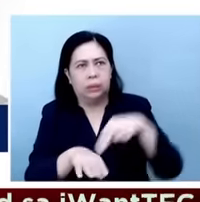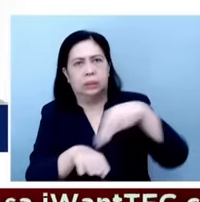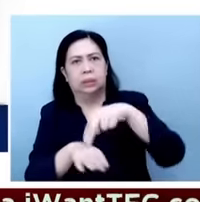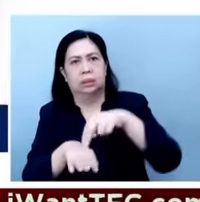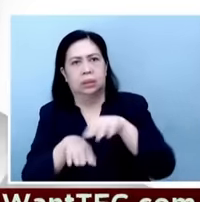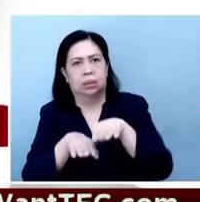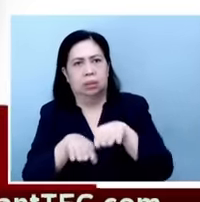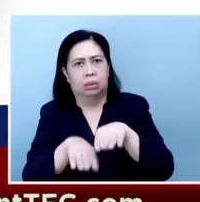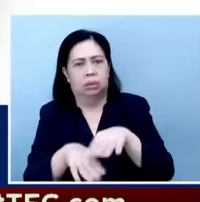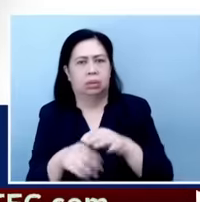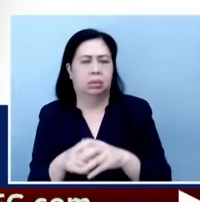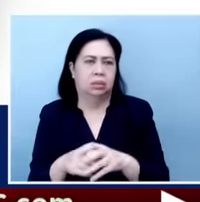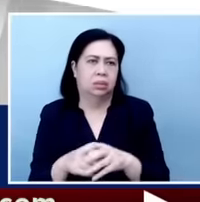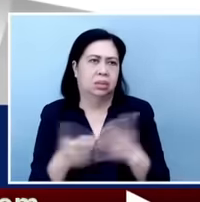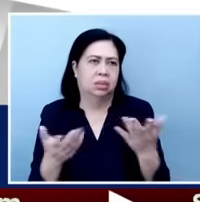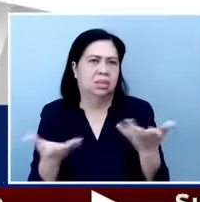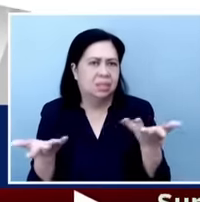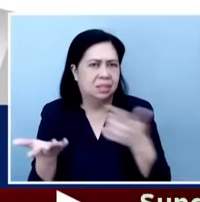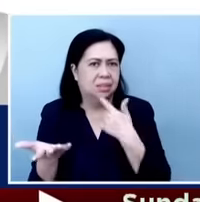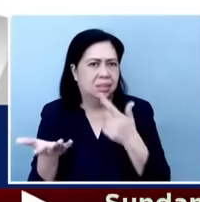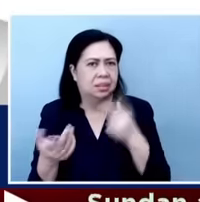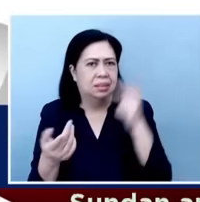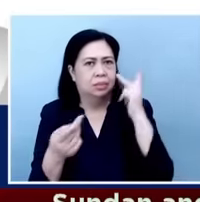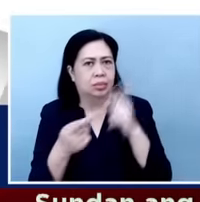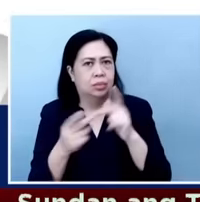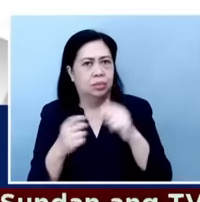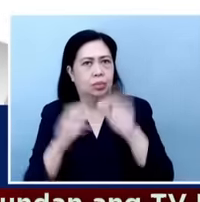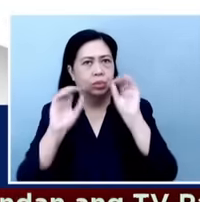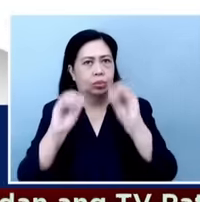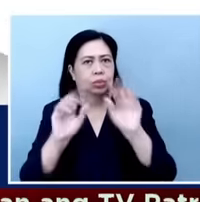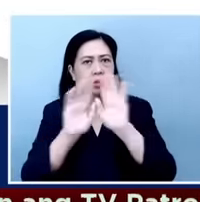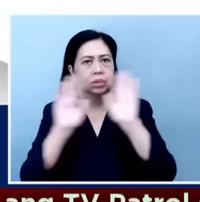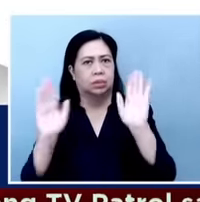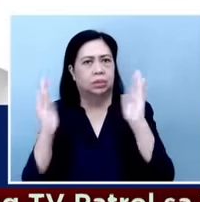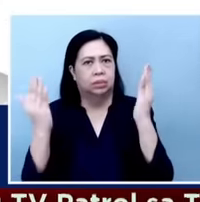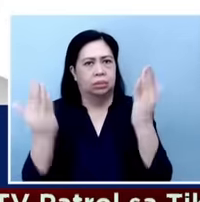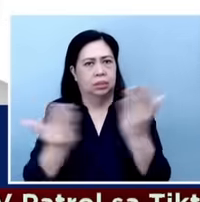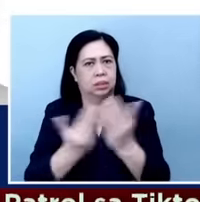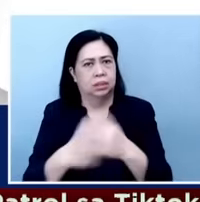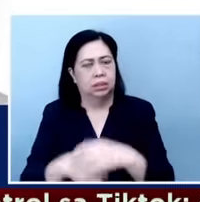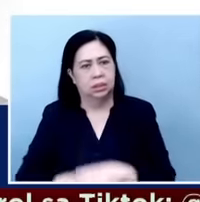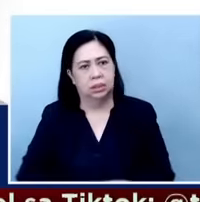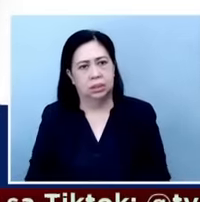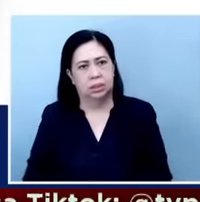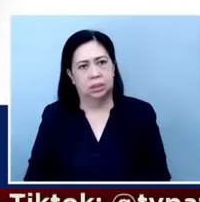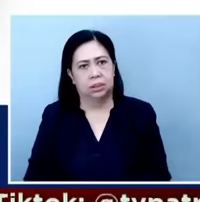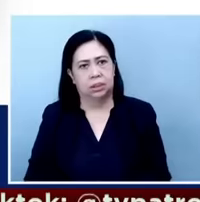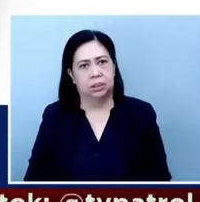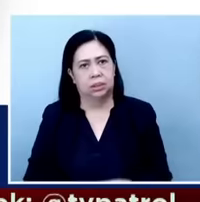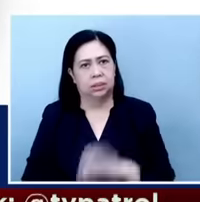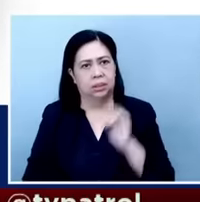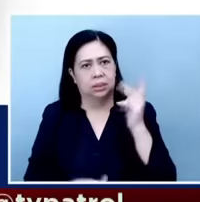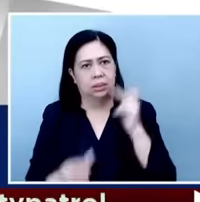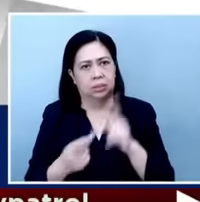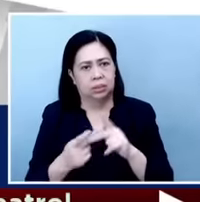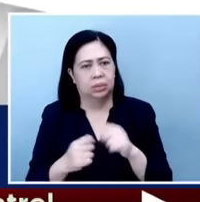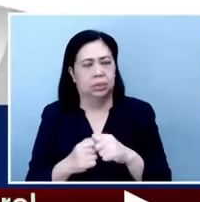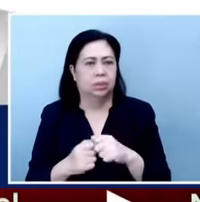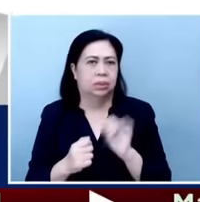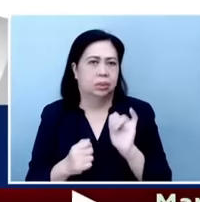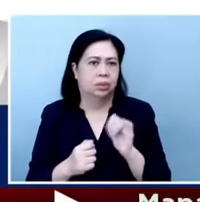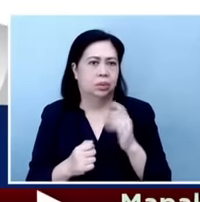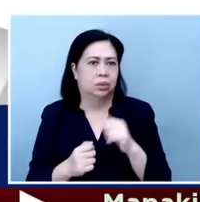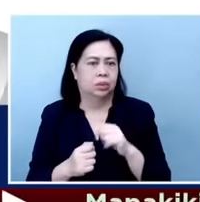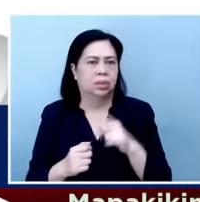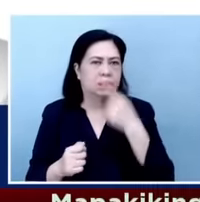naman, na-defeat na naman yung purpose ng paglalagay natin, paglalagay ng simbahan ng naka-casing na. So yun ang additional, kaya hindi nakikita